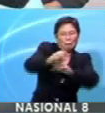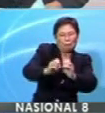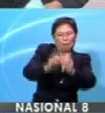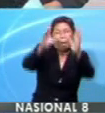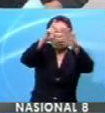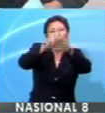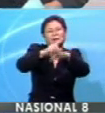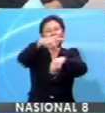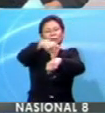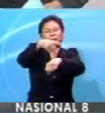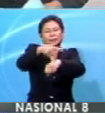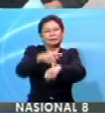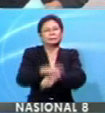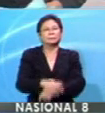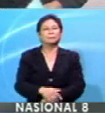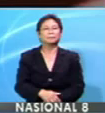bom di